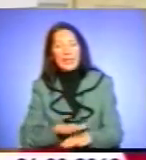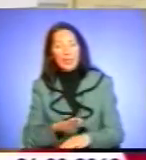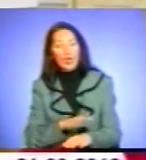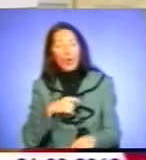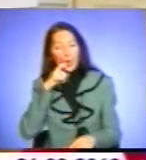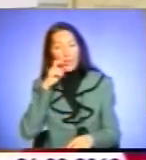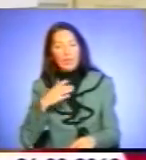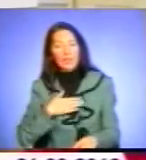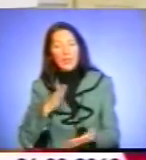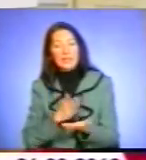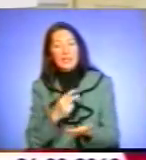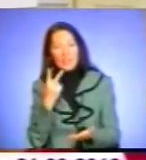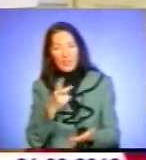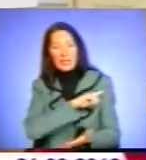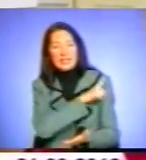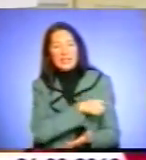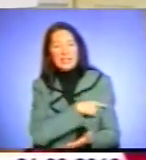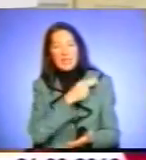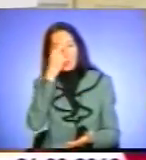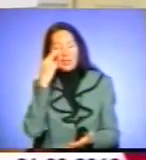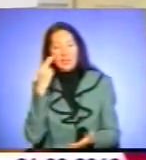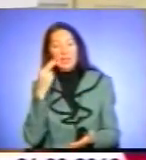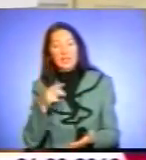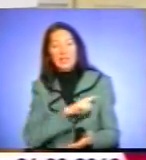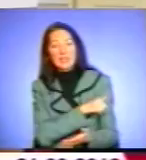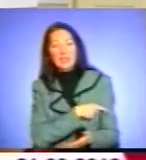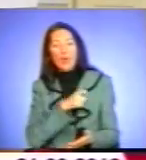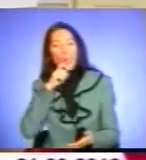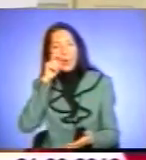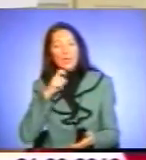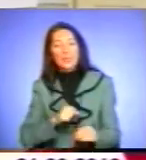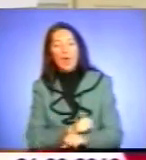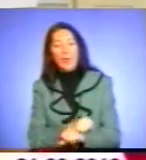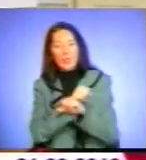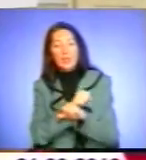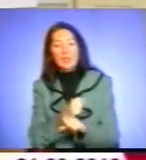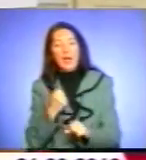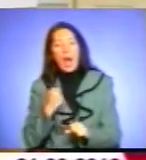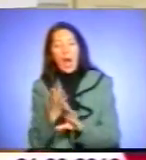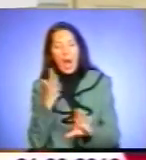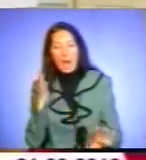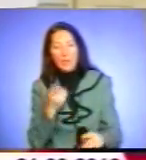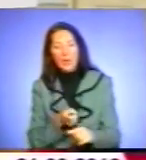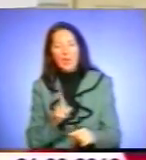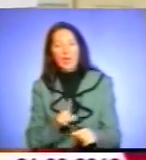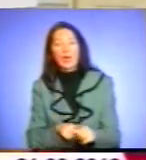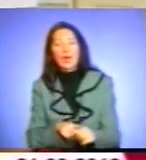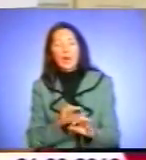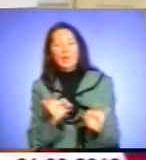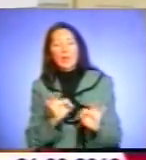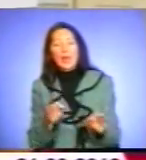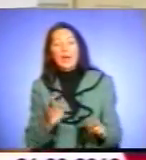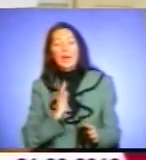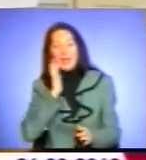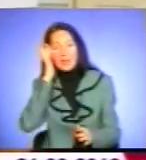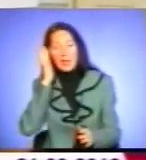у нас є дві сильних партизанських сили. Це Українська повстанська армія, яка сповідувала, звичайно, ідеї соборної незалежної української держави. І